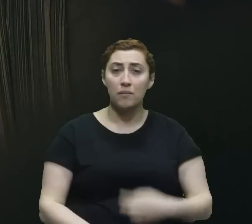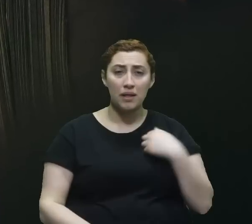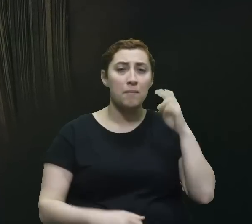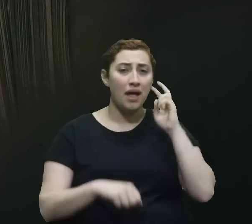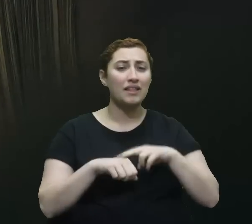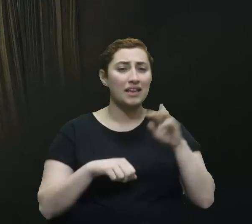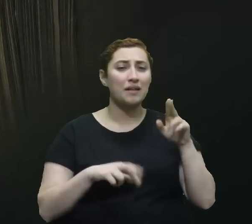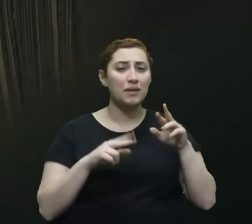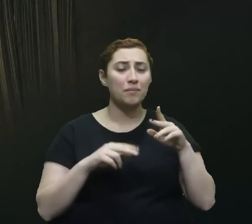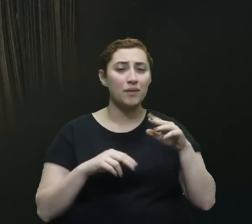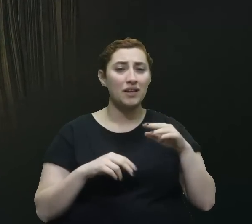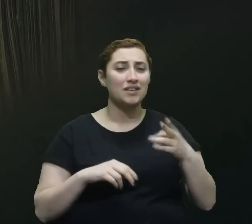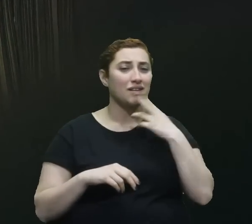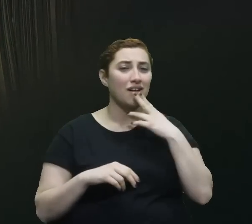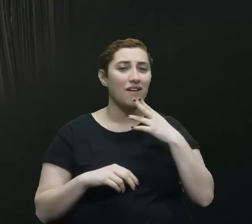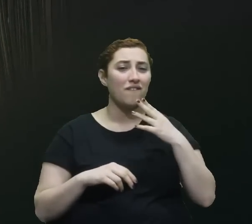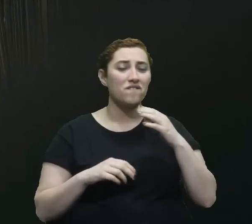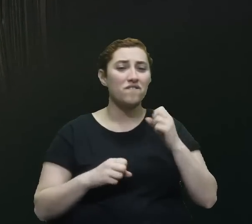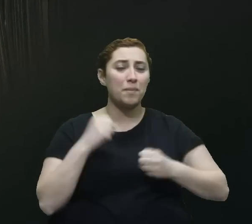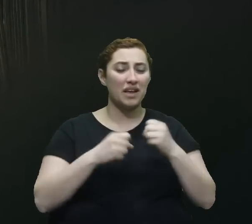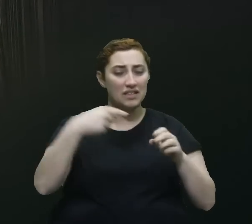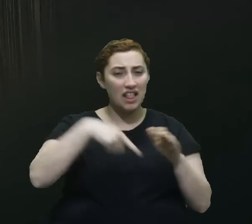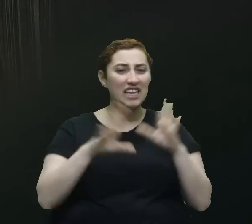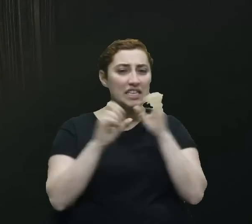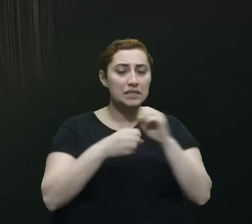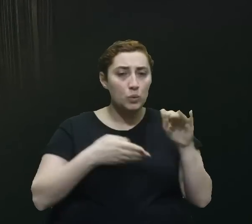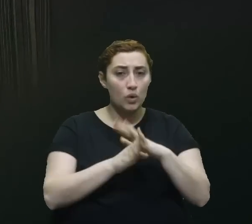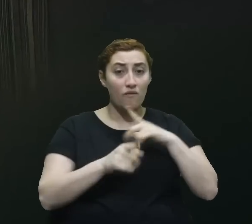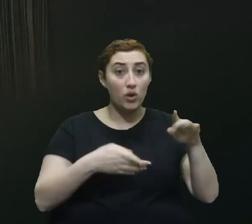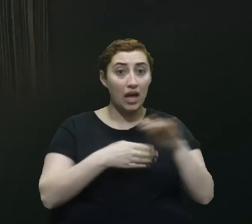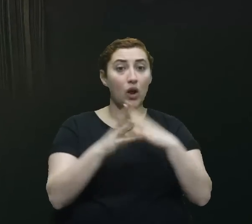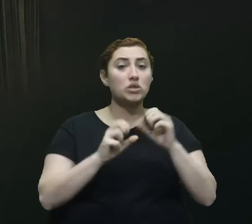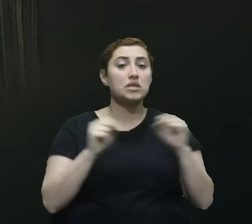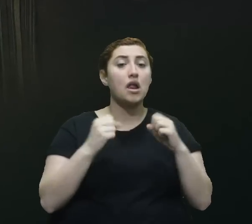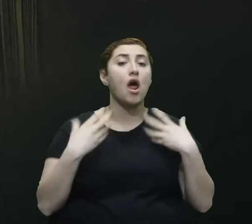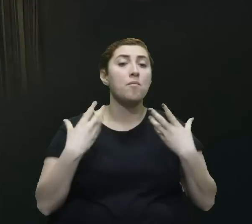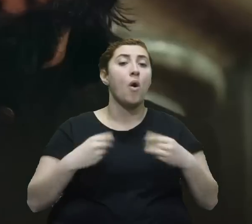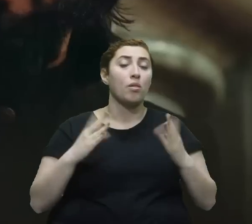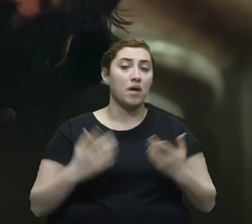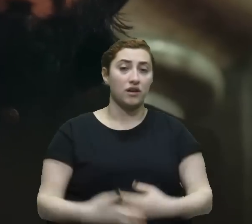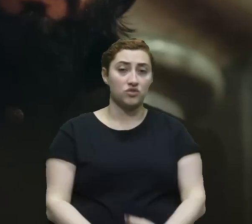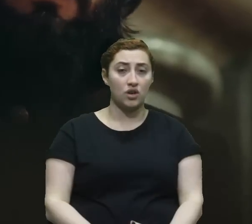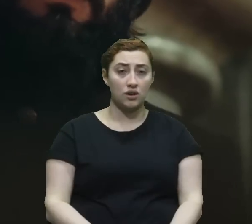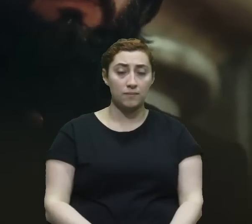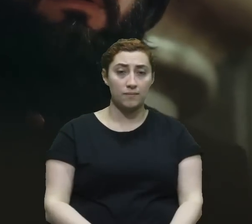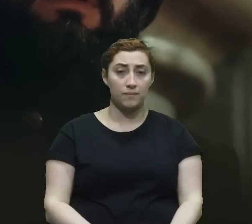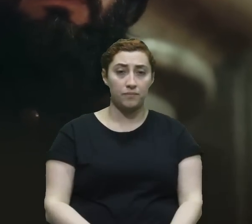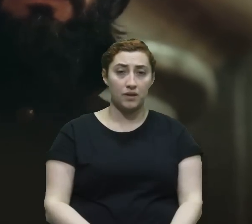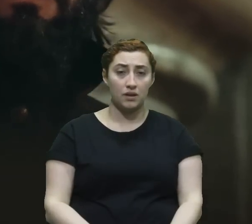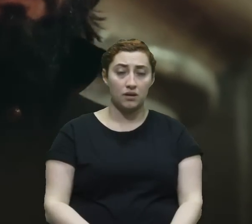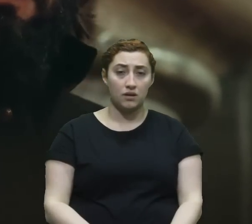Hatırladığım kadarıyla tütün fabrikasının altında gizli tüneller var. Eğer oradan girersek zarar görmemiş oluruz. Oturuyor, diğerleri